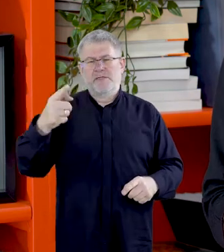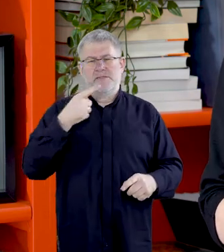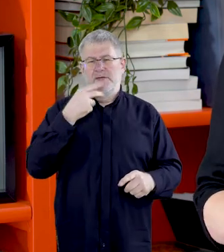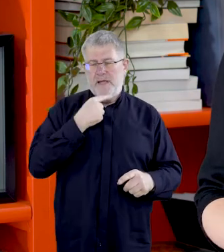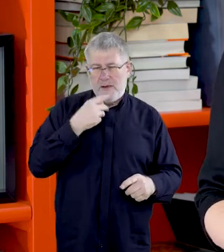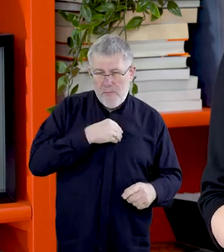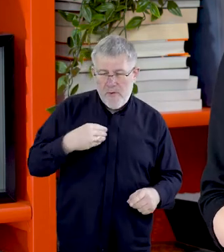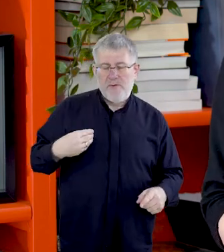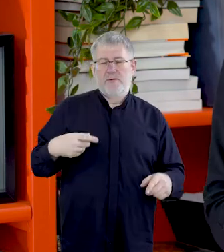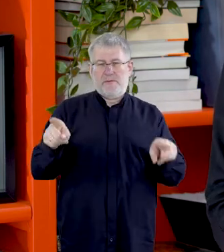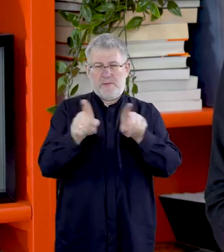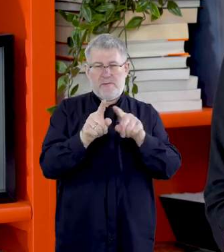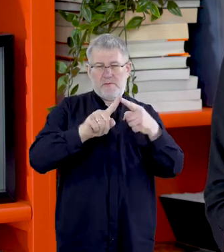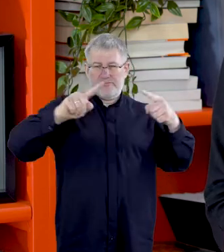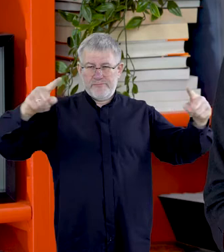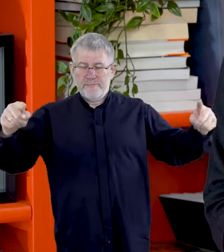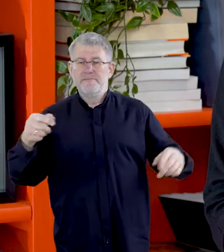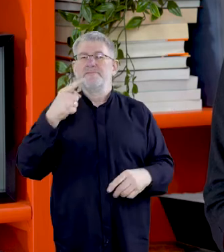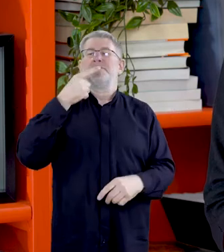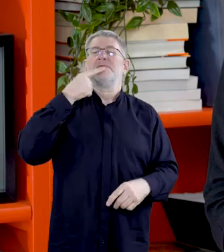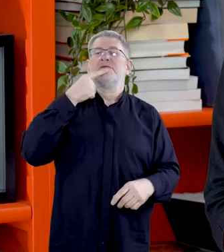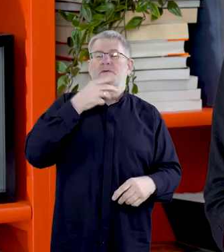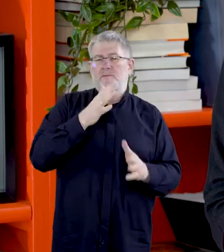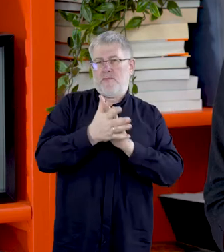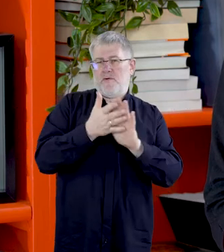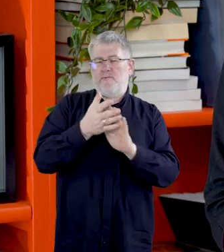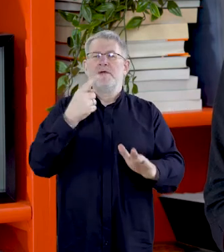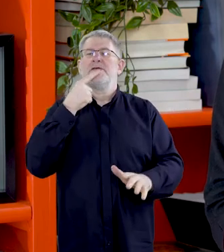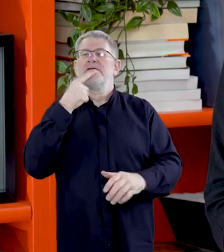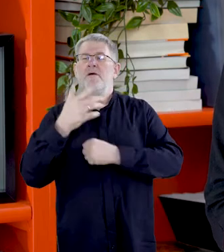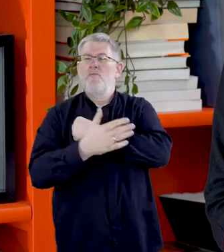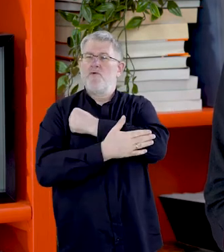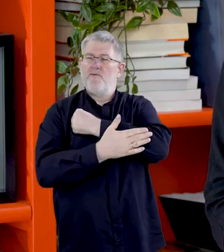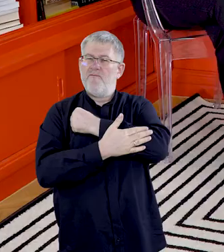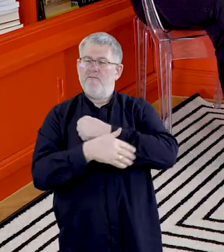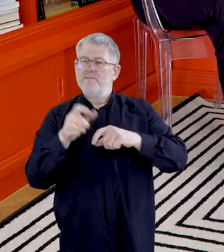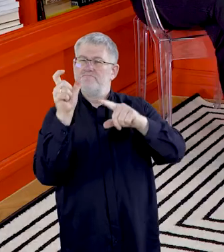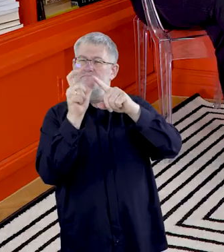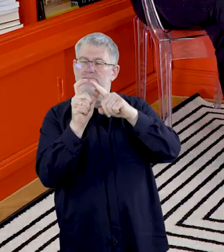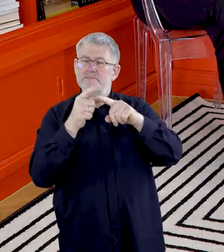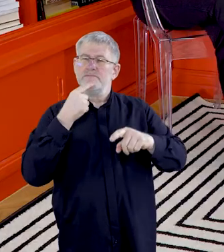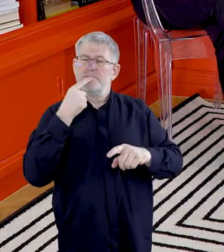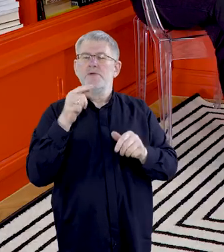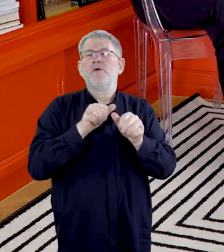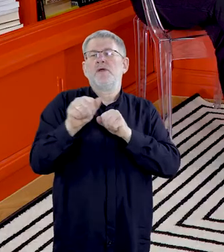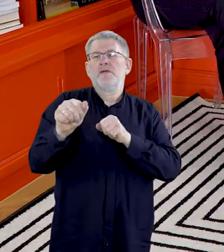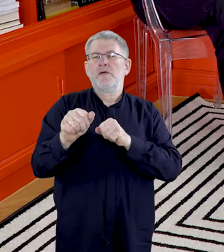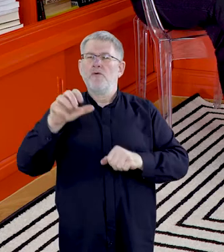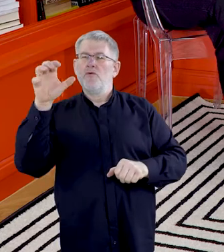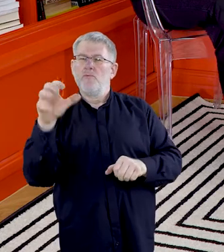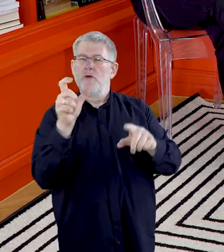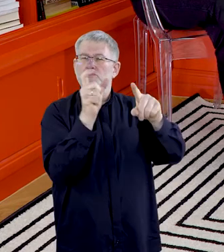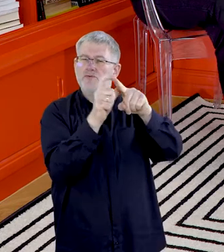języka polskiego i również do języka migowego przypasować, bo język w podstawowej swojej definicji to jest grupa